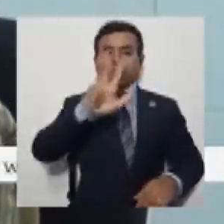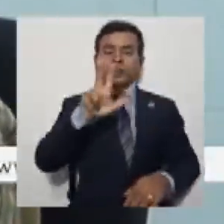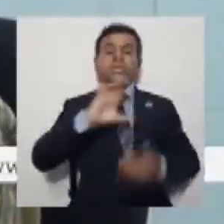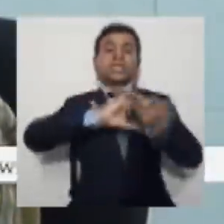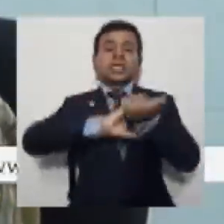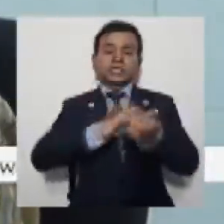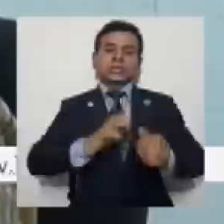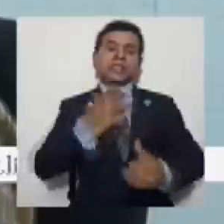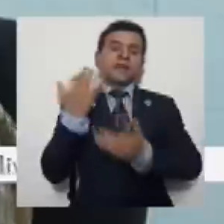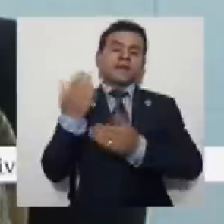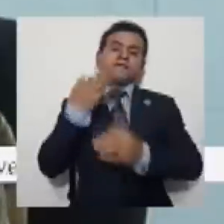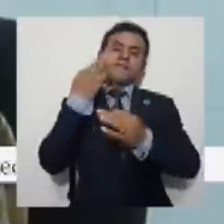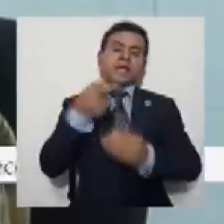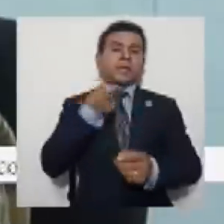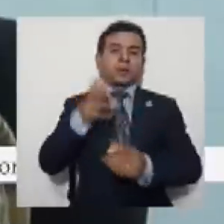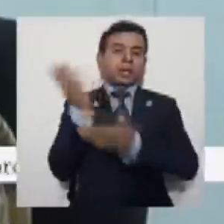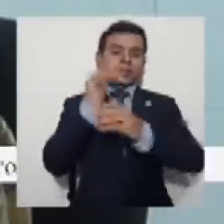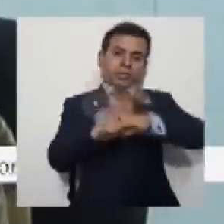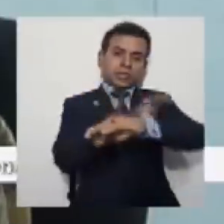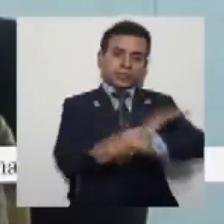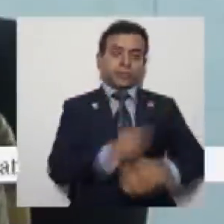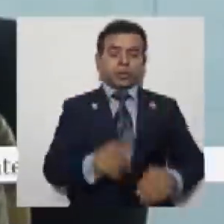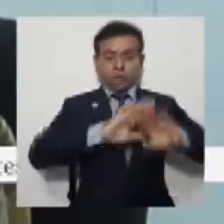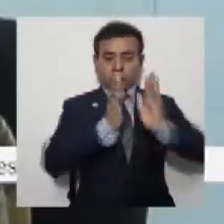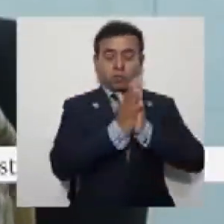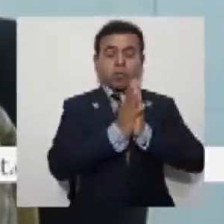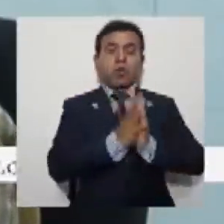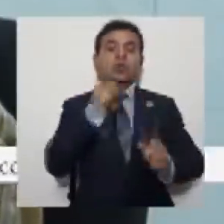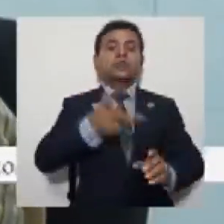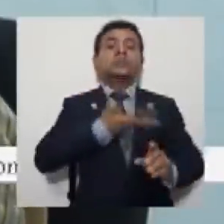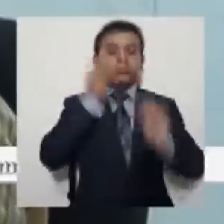পাঠে অনলাইনে সেবা দেওয়ার জন্য প্রশিক্ষণপ্রাপ্ত হয়েছেন সেটা হলো